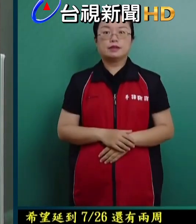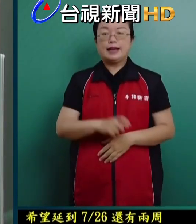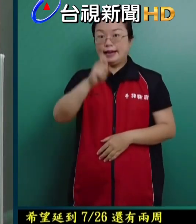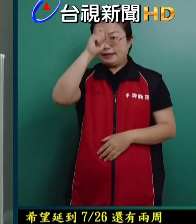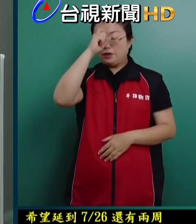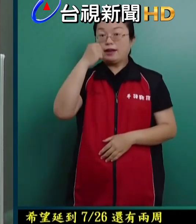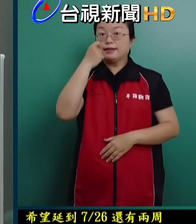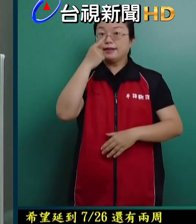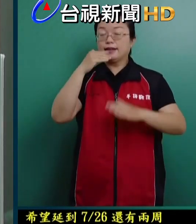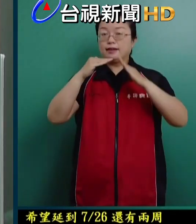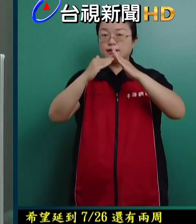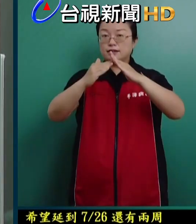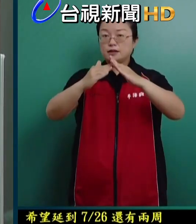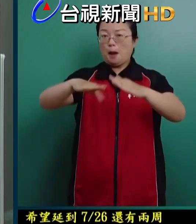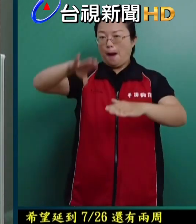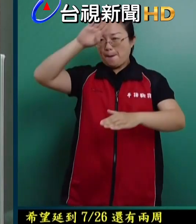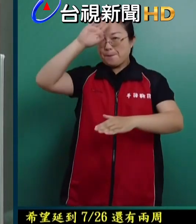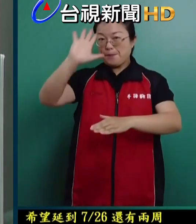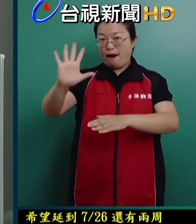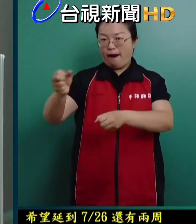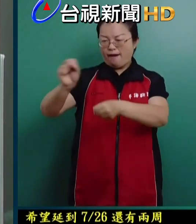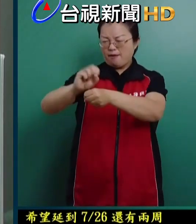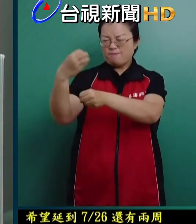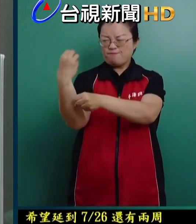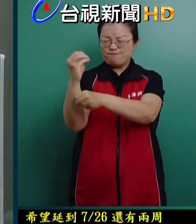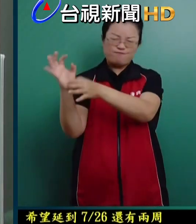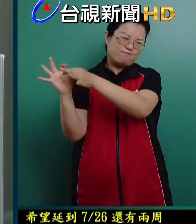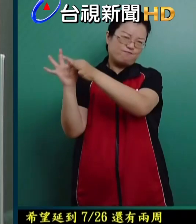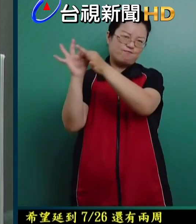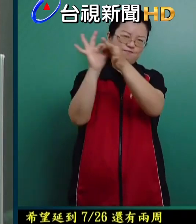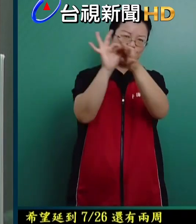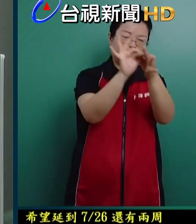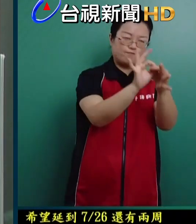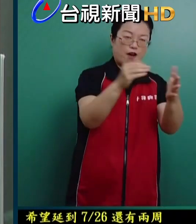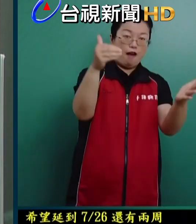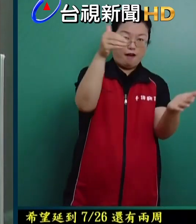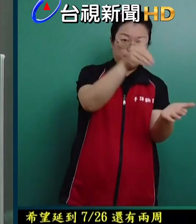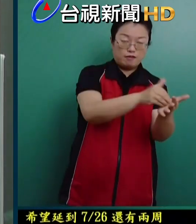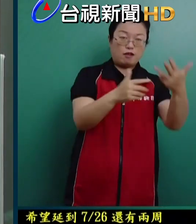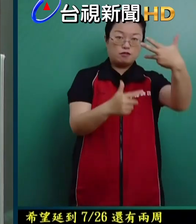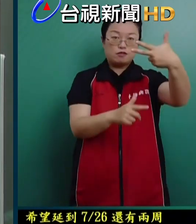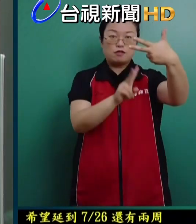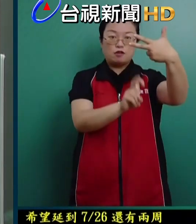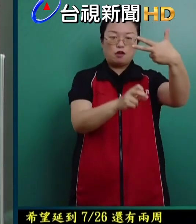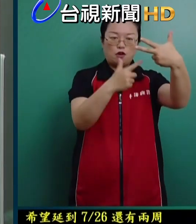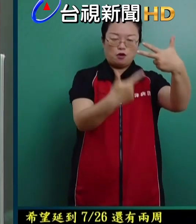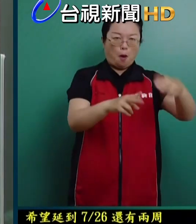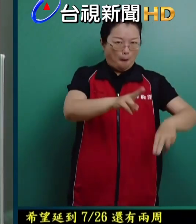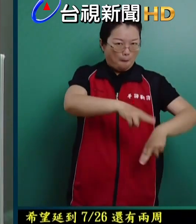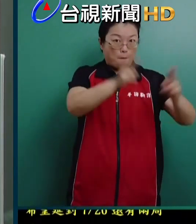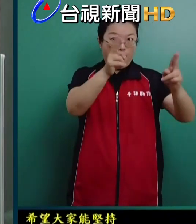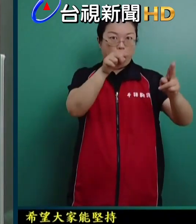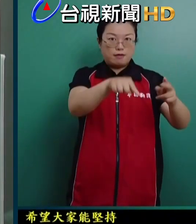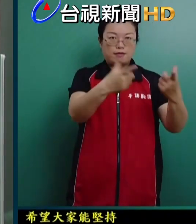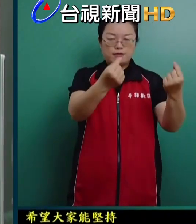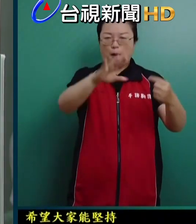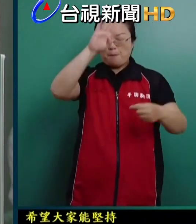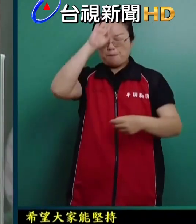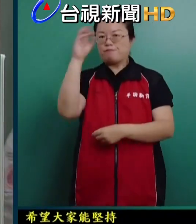加零齁，能够继续一路延伸下去齁，能够到我们解封那一天能够继续加零下去齁，谢